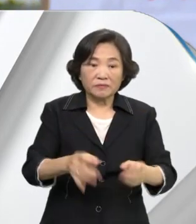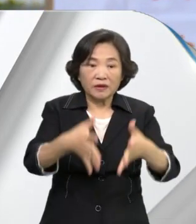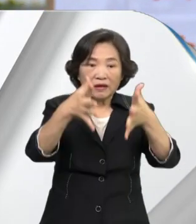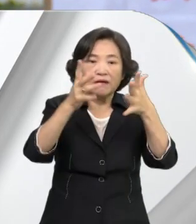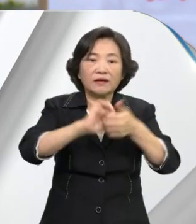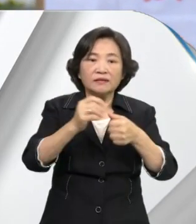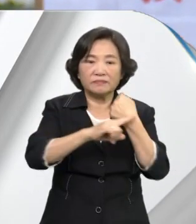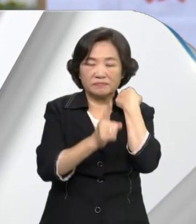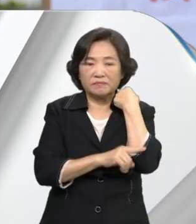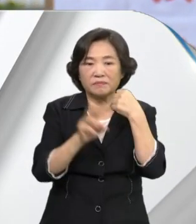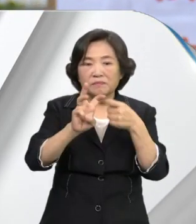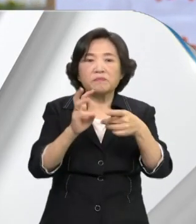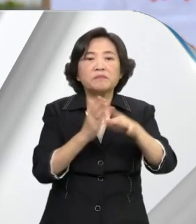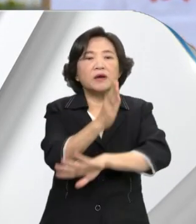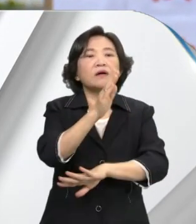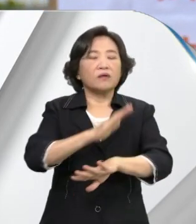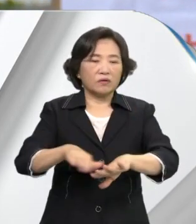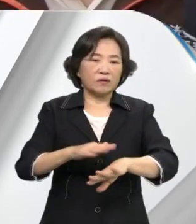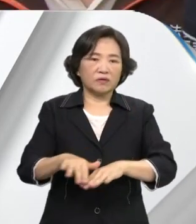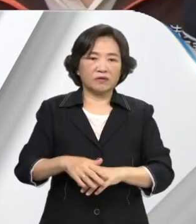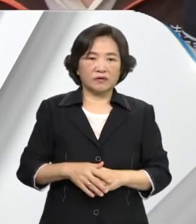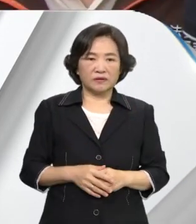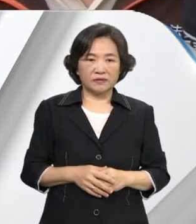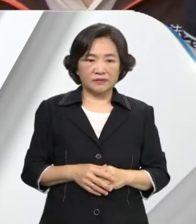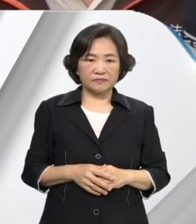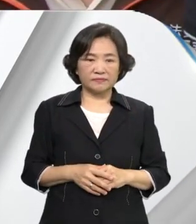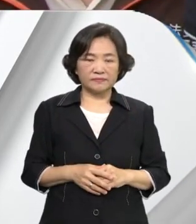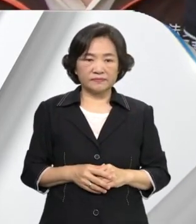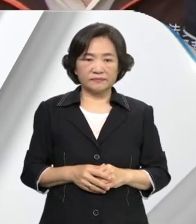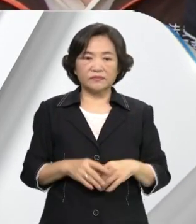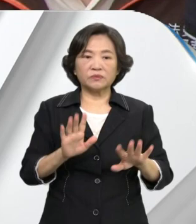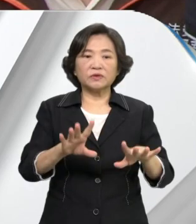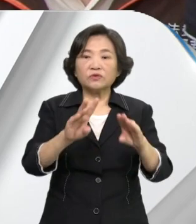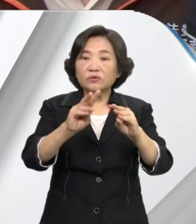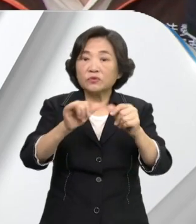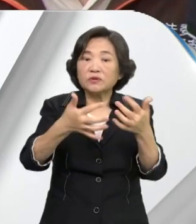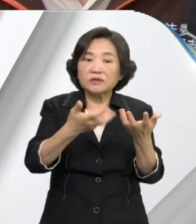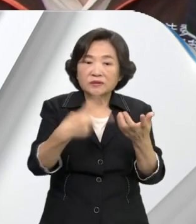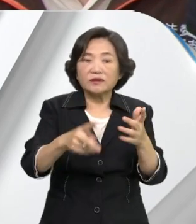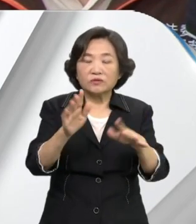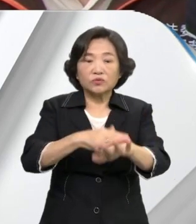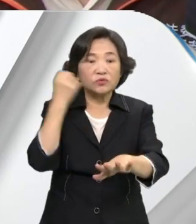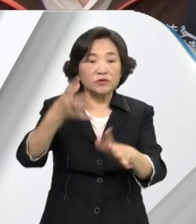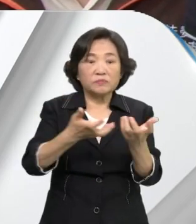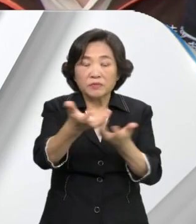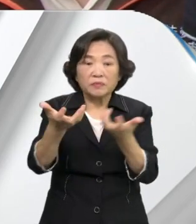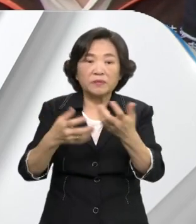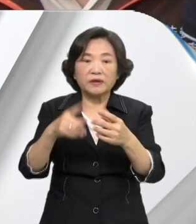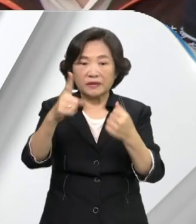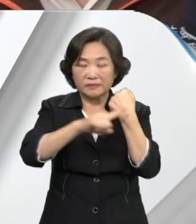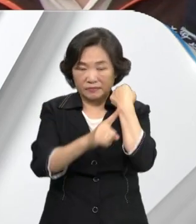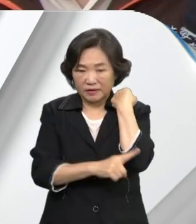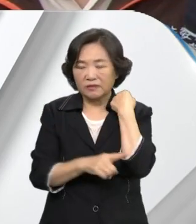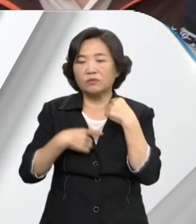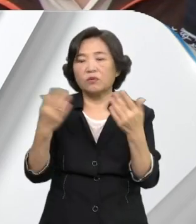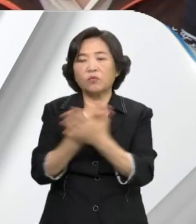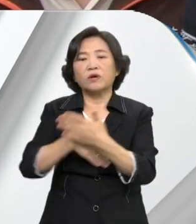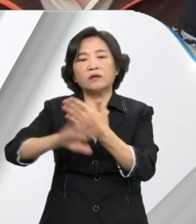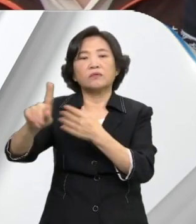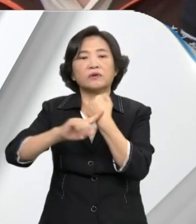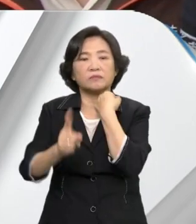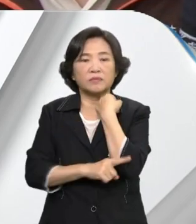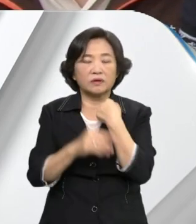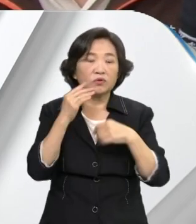过30坪加。 那我们分配的这个土地，这个建地一坪配一坪，农